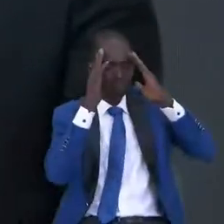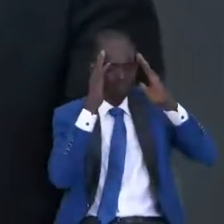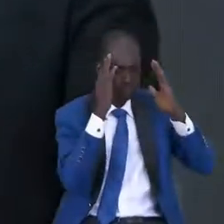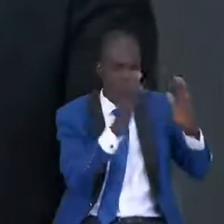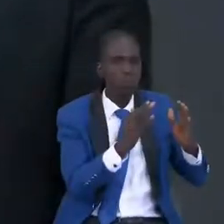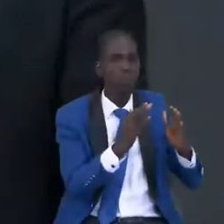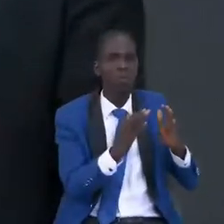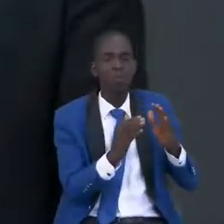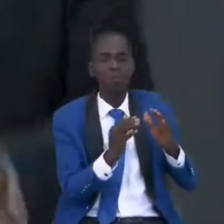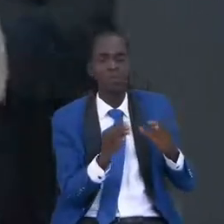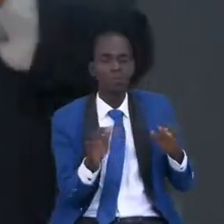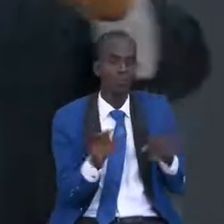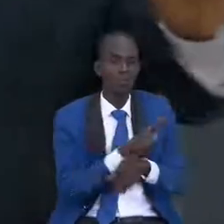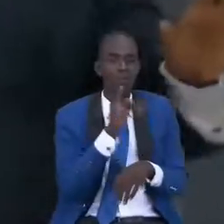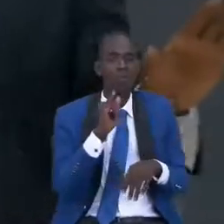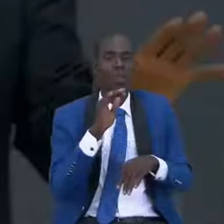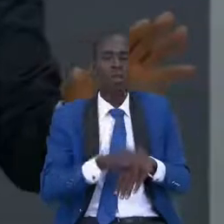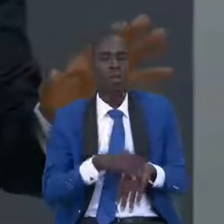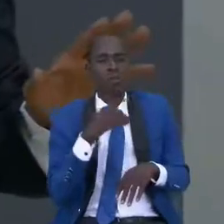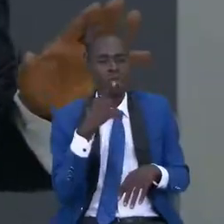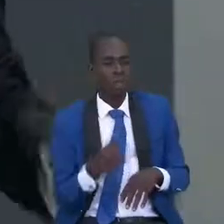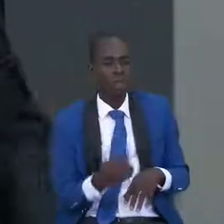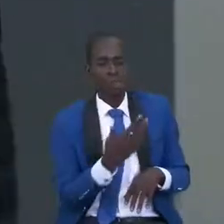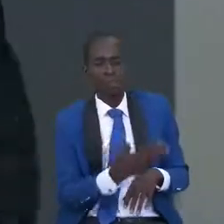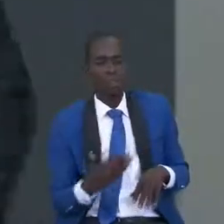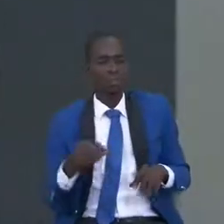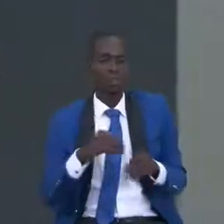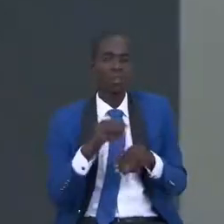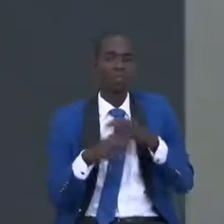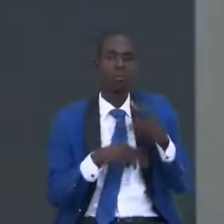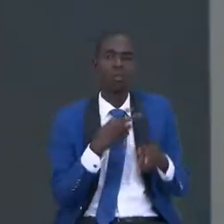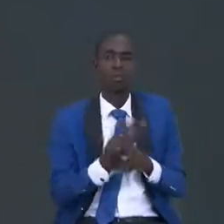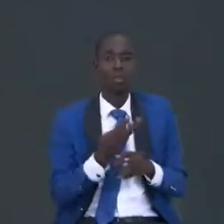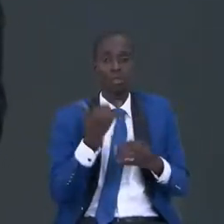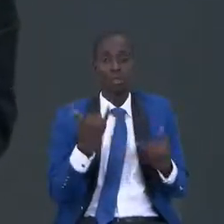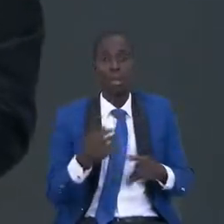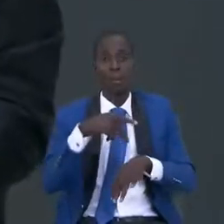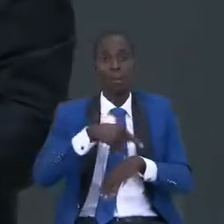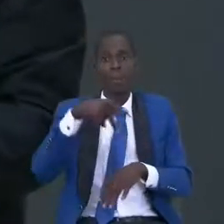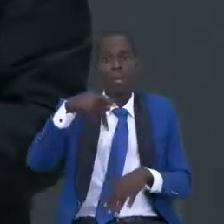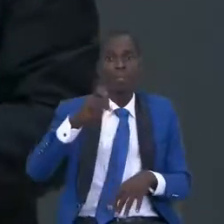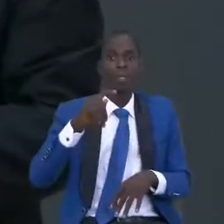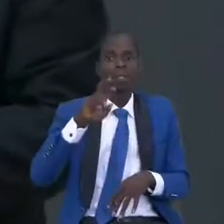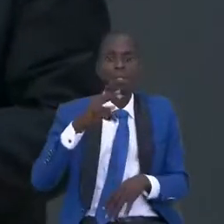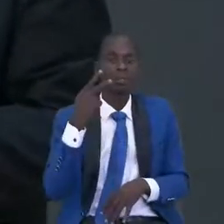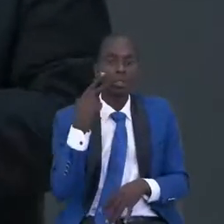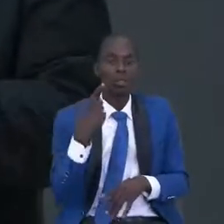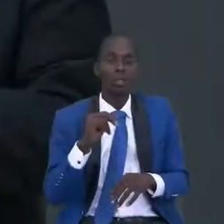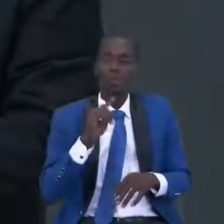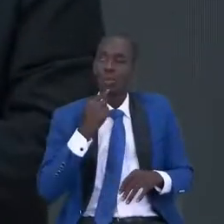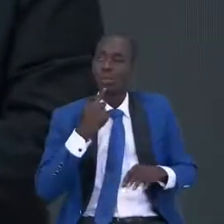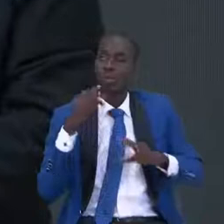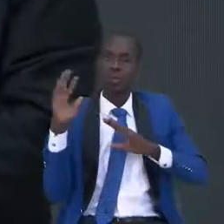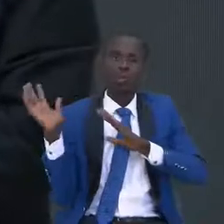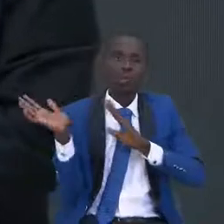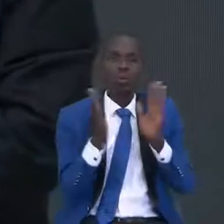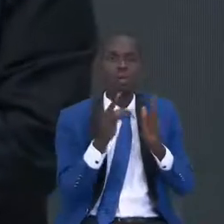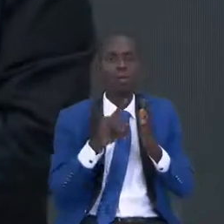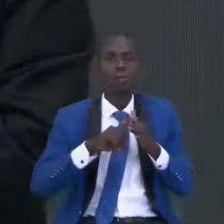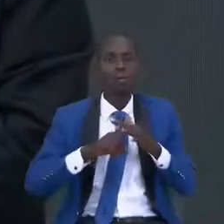focalisons nos vues sur les créatures du monde. Il a vu le vent qui était fort. Il eut peur et il commença